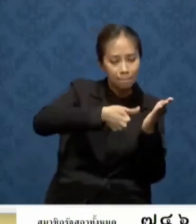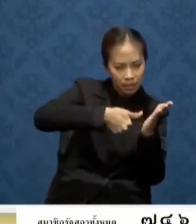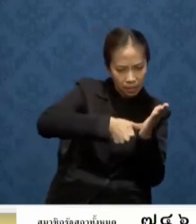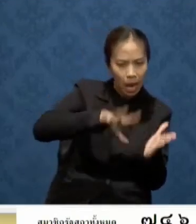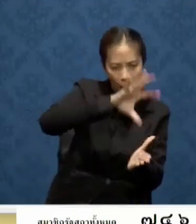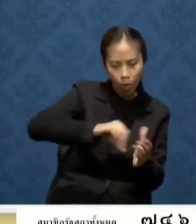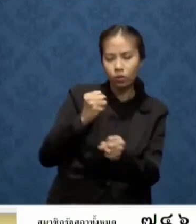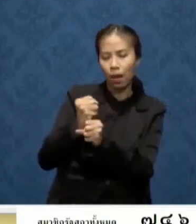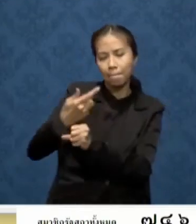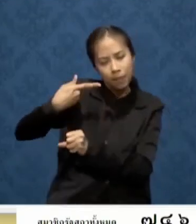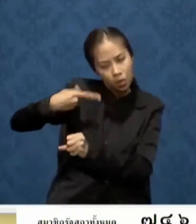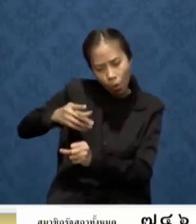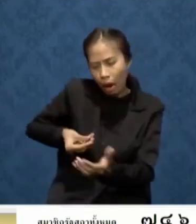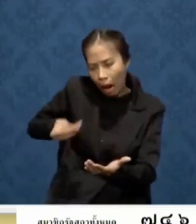กกว่านี้